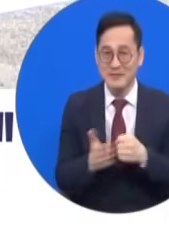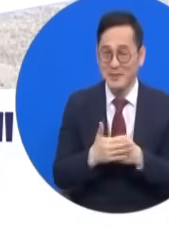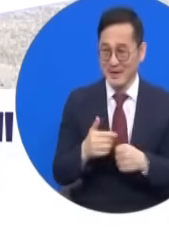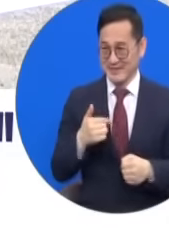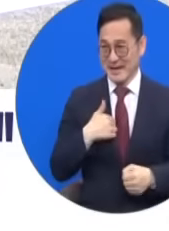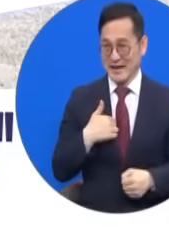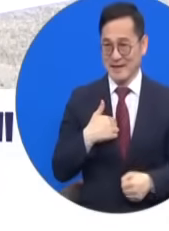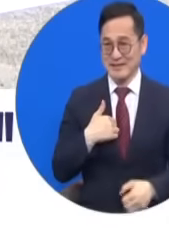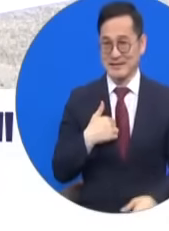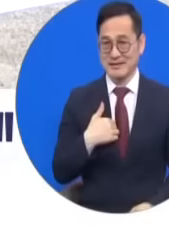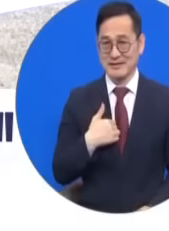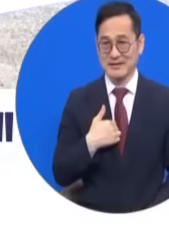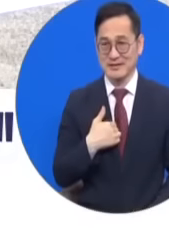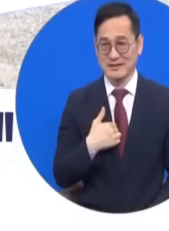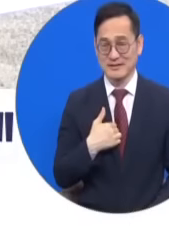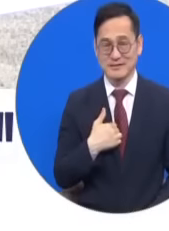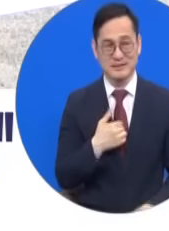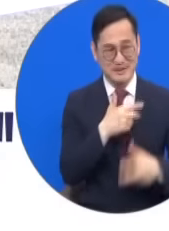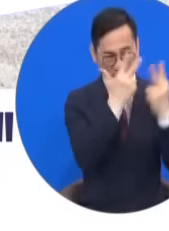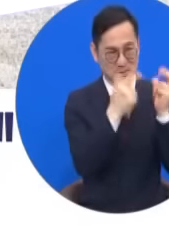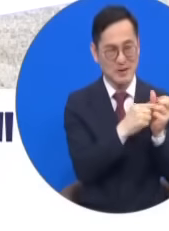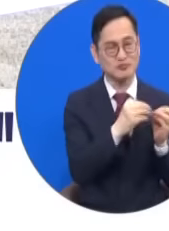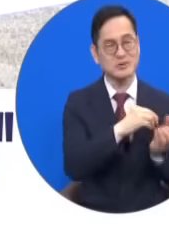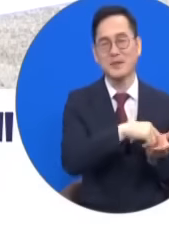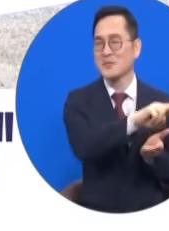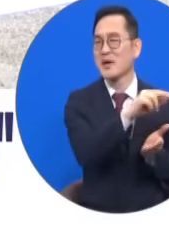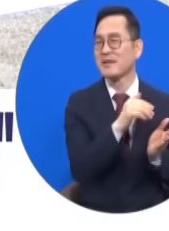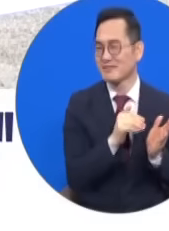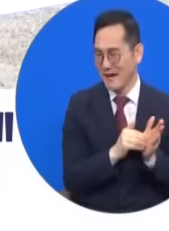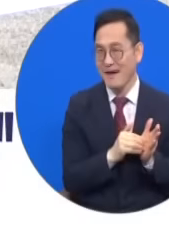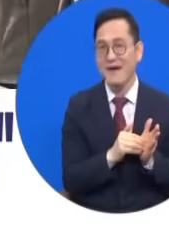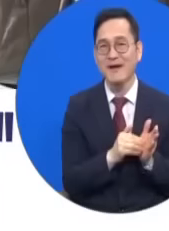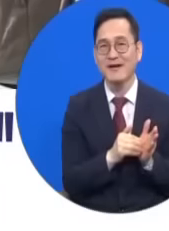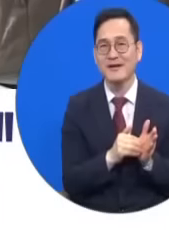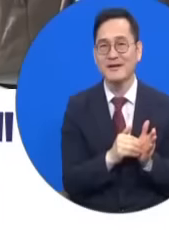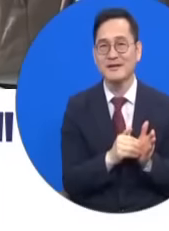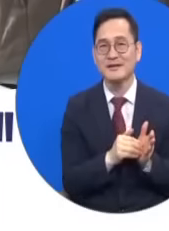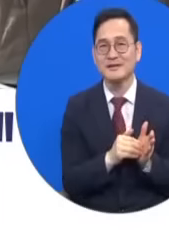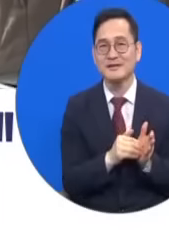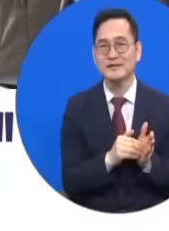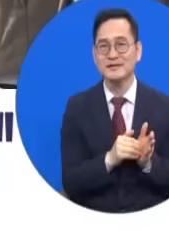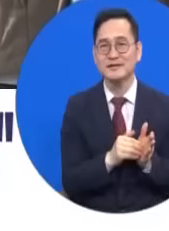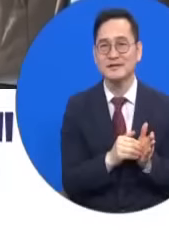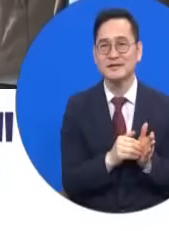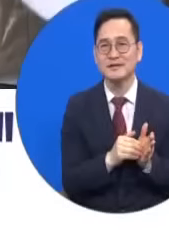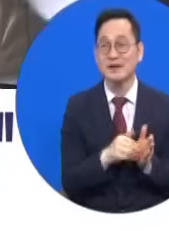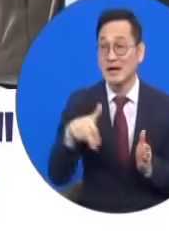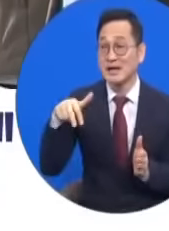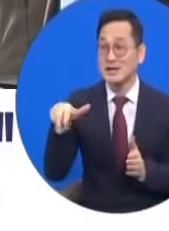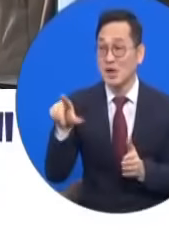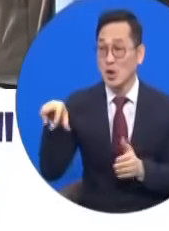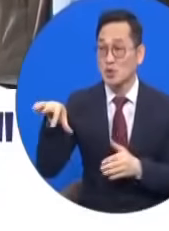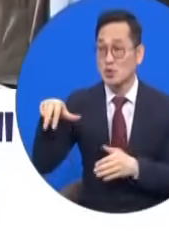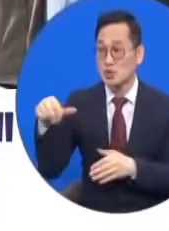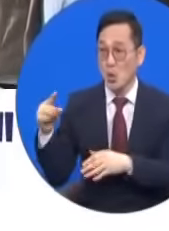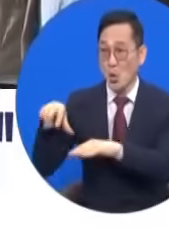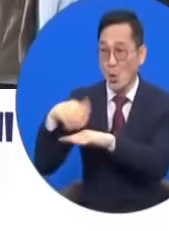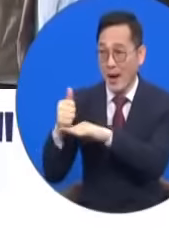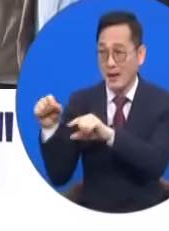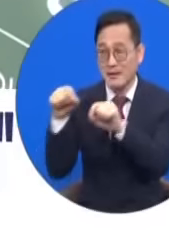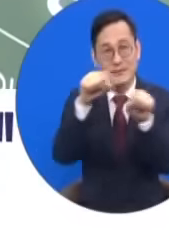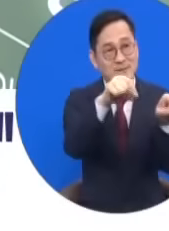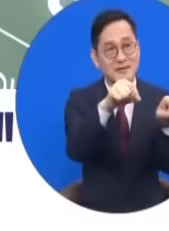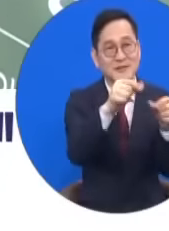이재명 변호로 문자를 보냈다. 저 김준혁 후보가 이재명 후보 이재명 정치인을 정조에다 비유한 사람이잖아요. 예. 그래서 문자를 보냈다.